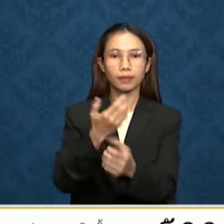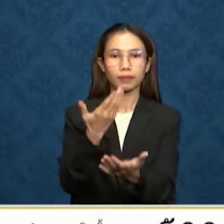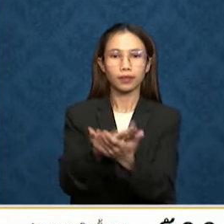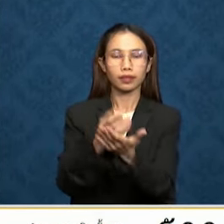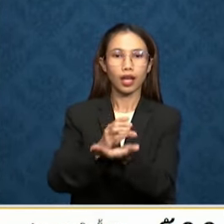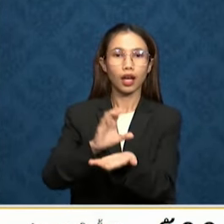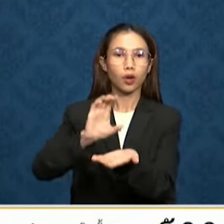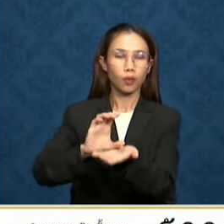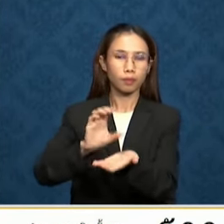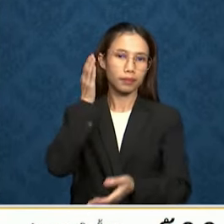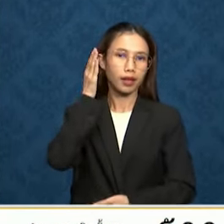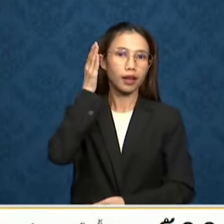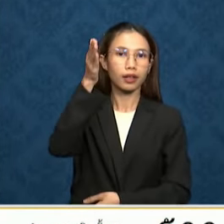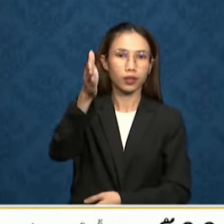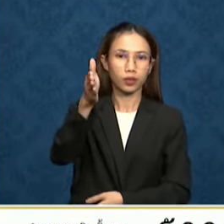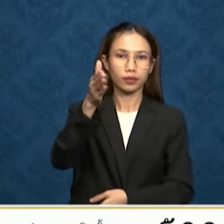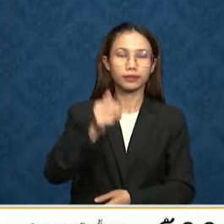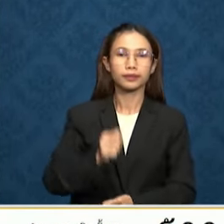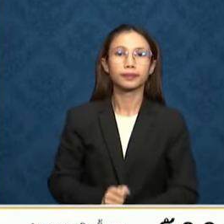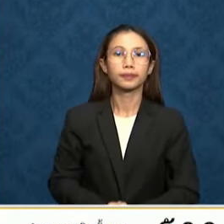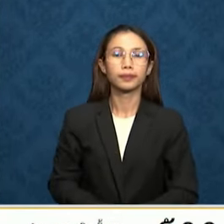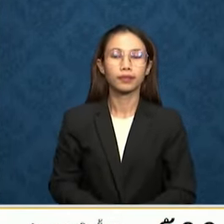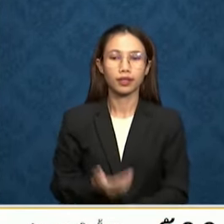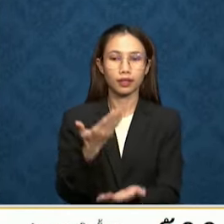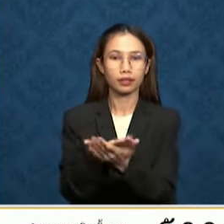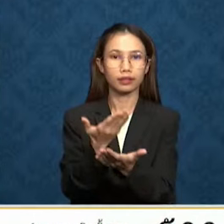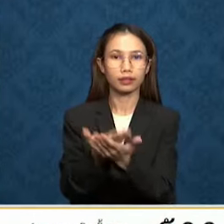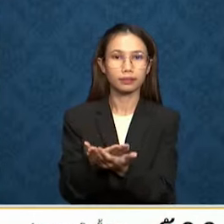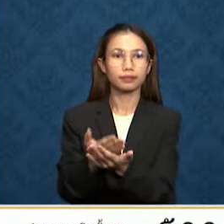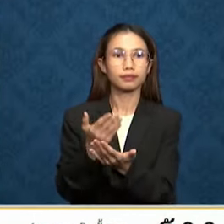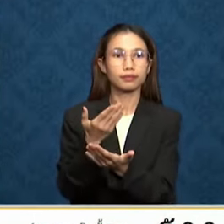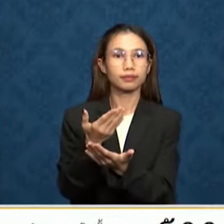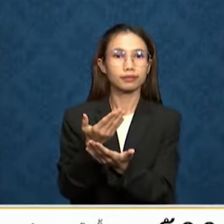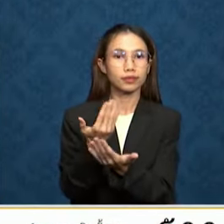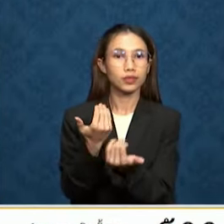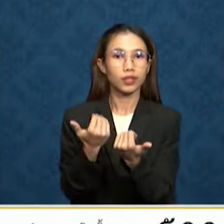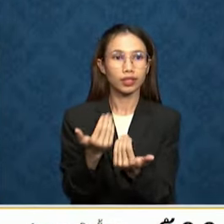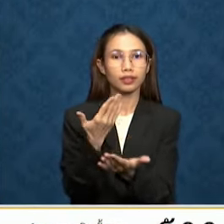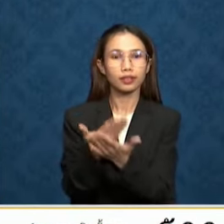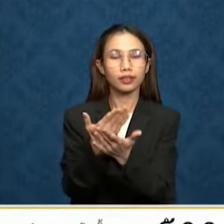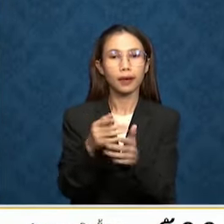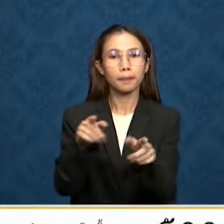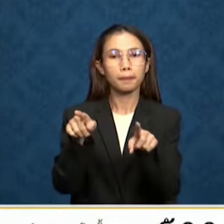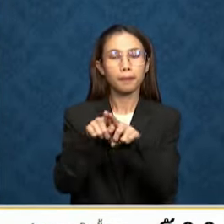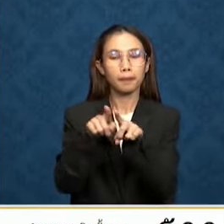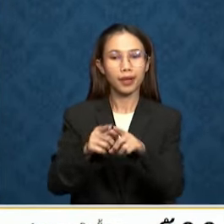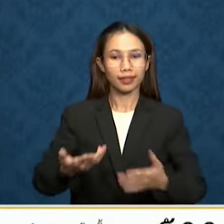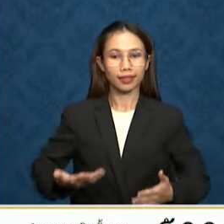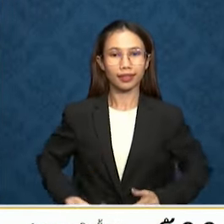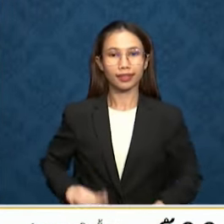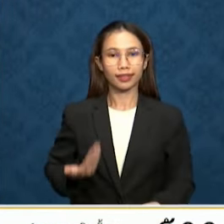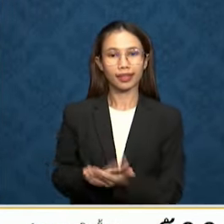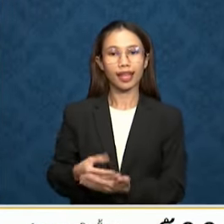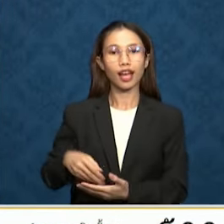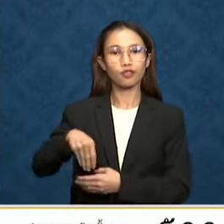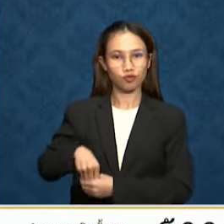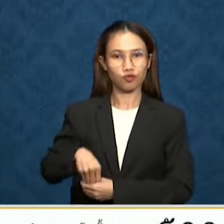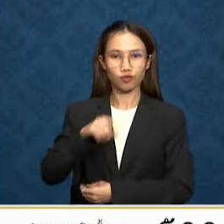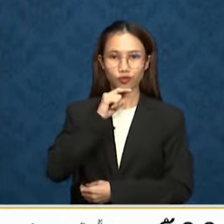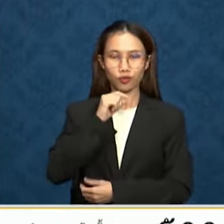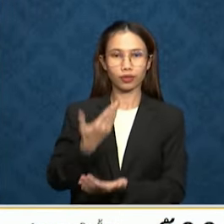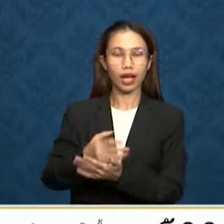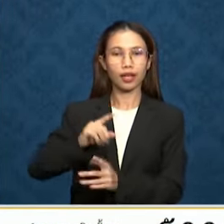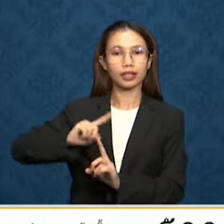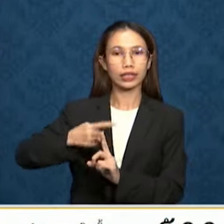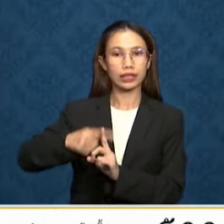อนาคตค่ะสถานการณ์การคลังของประเทศตอนนี้ค่ะท่านประธานเหมือนมีเงินในกระเป๋าตังค์นะคะที่เป็นเงินเดือนเนี่ยเดือนละ